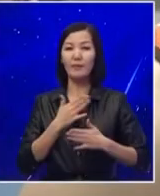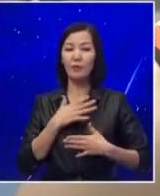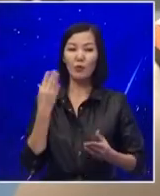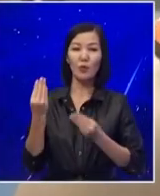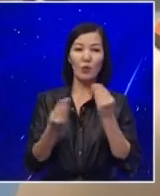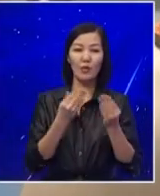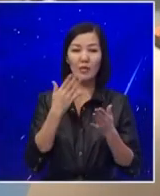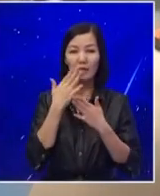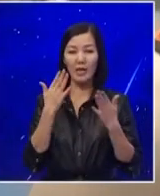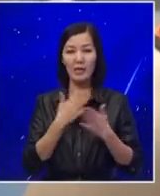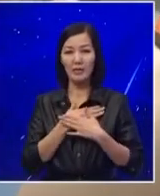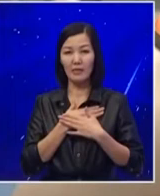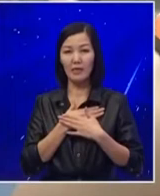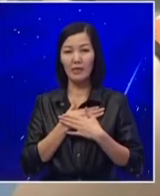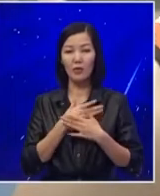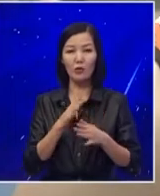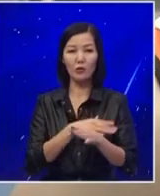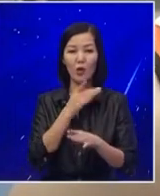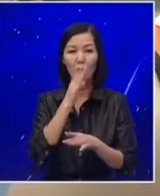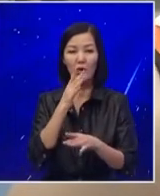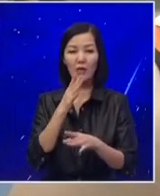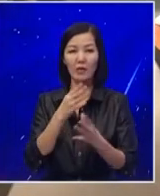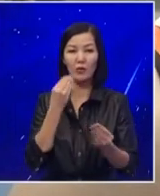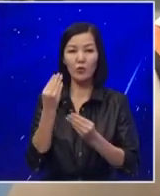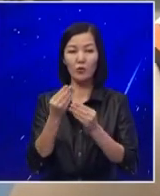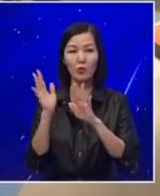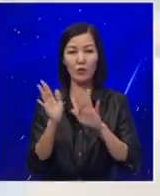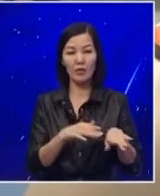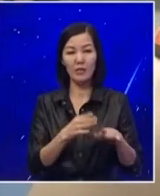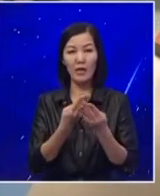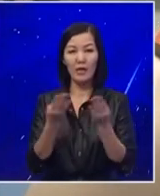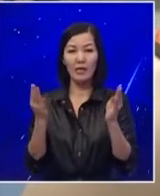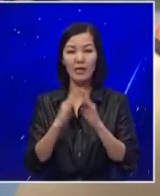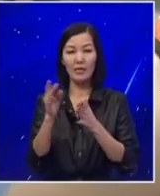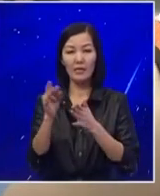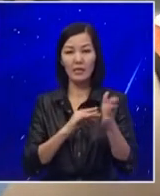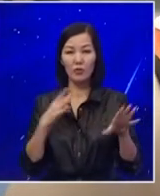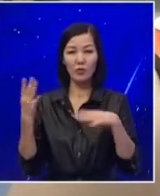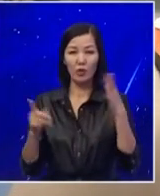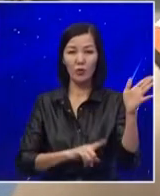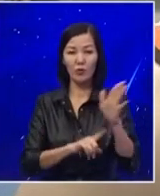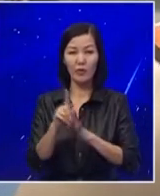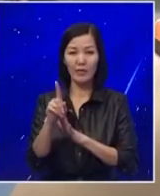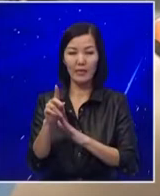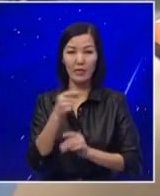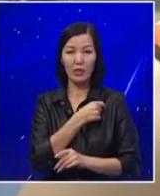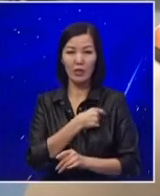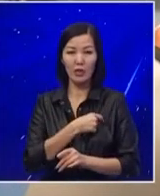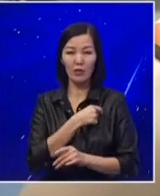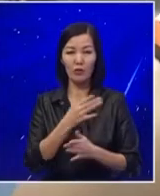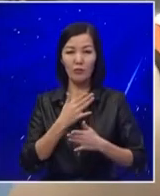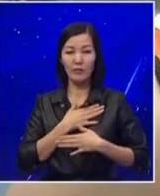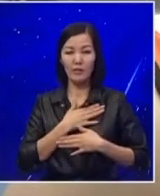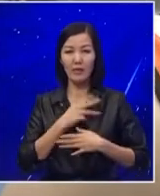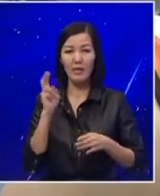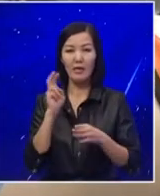сағындық, өйткені ұзақ уақыт алаңда ойнаған жоқпыз. Біз турды жіберіп алдық. Карантиннен кейін біз бірден жаттығуды бастадық. Жаттықтырушымыз бізді қалпымызға